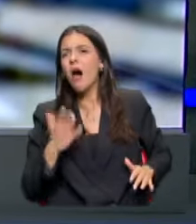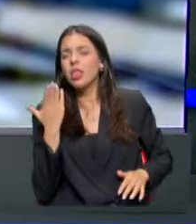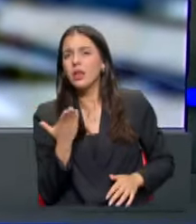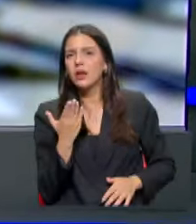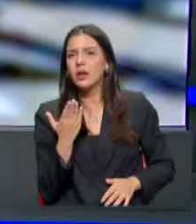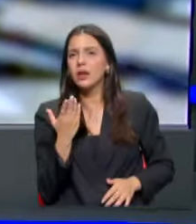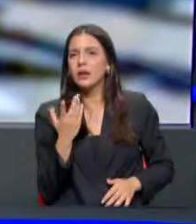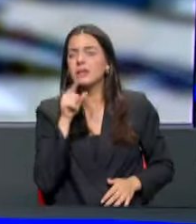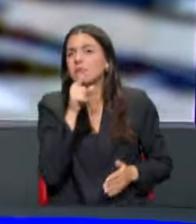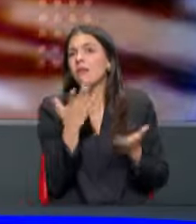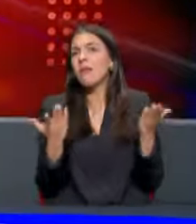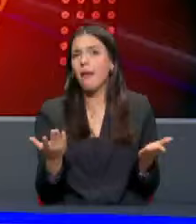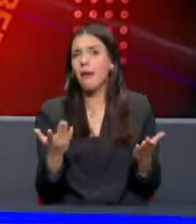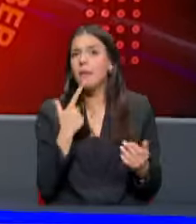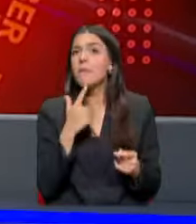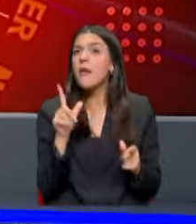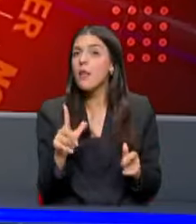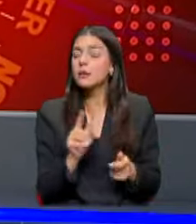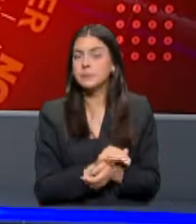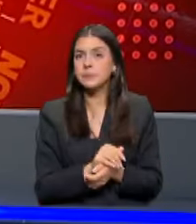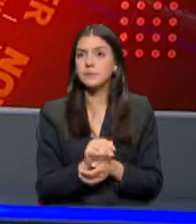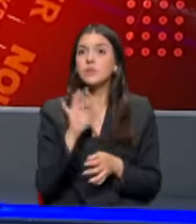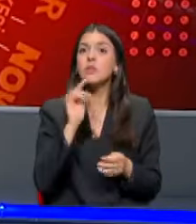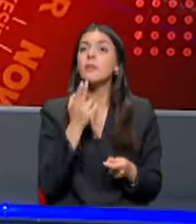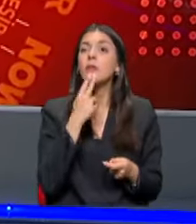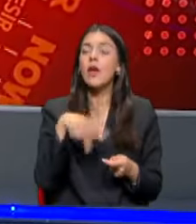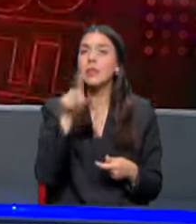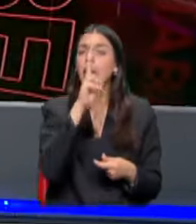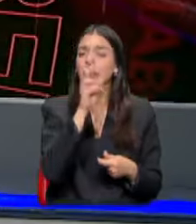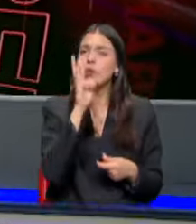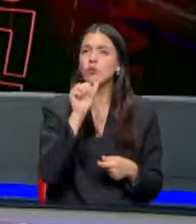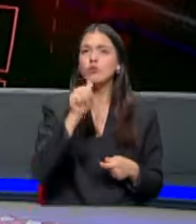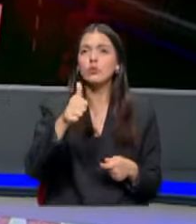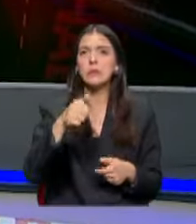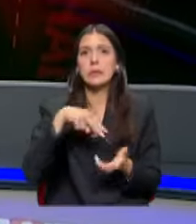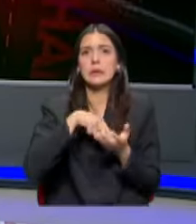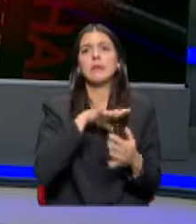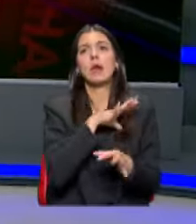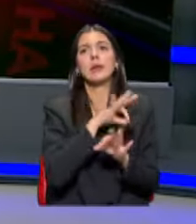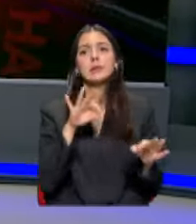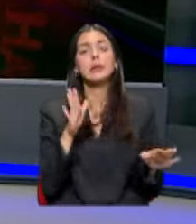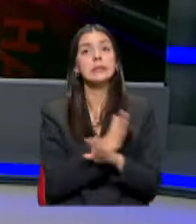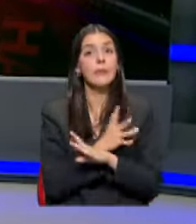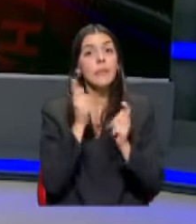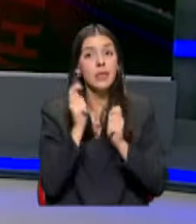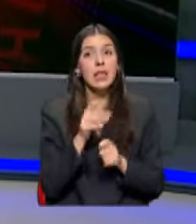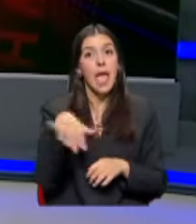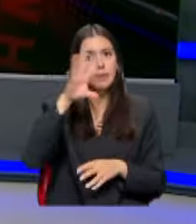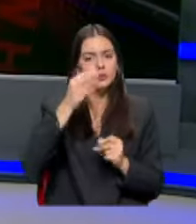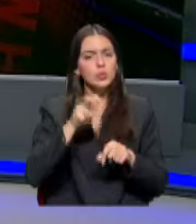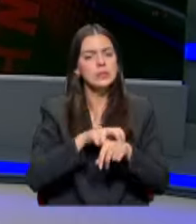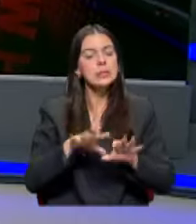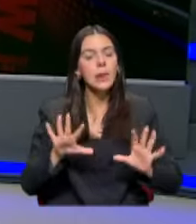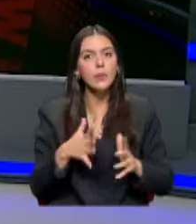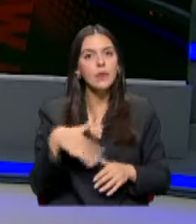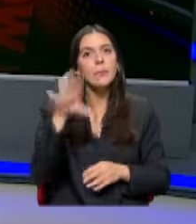cüret? Şimdi kadınlar 2-3 gündür diken üstündeler. Çünkü gerçekten asabımız hepimizin